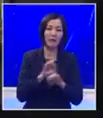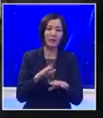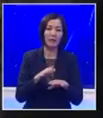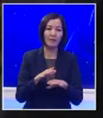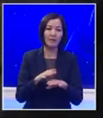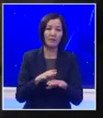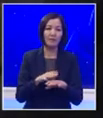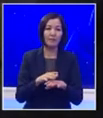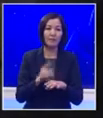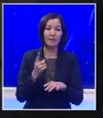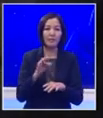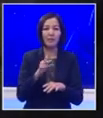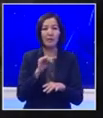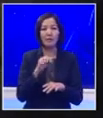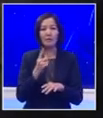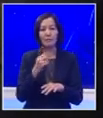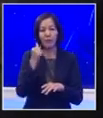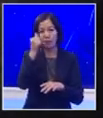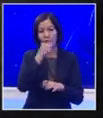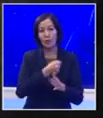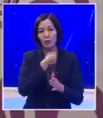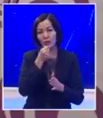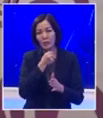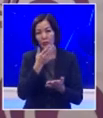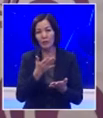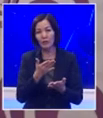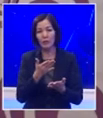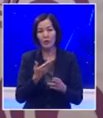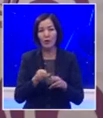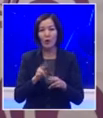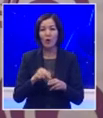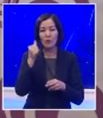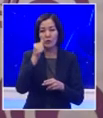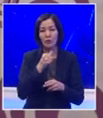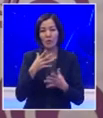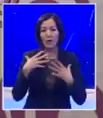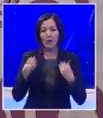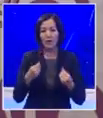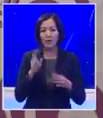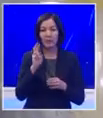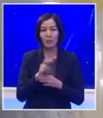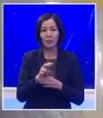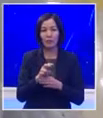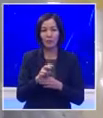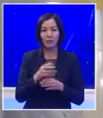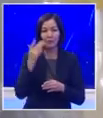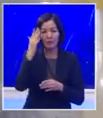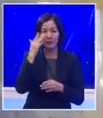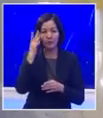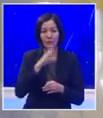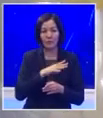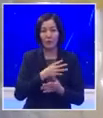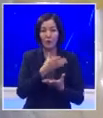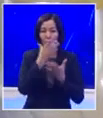жанға бір жасыңмен дейді. Ол бір жасқа есеюіңмен, осы жылға аман жетуіңмен деген мағына береді. Бұл енді ұмытылып